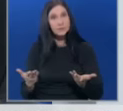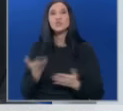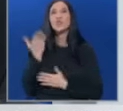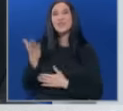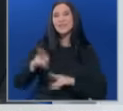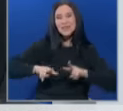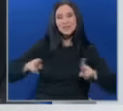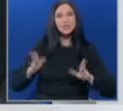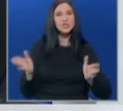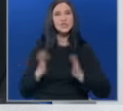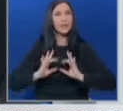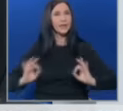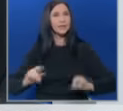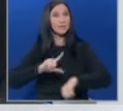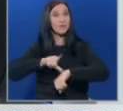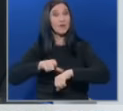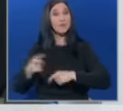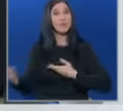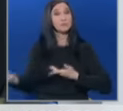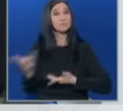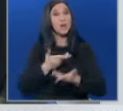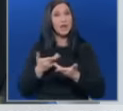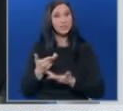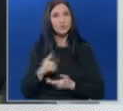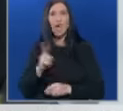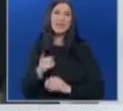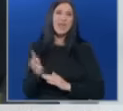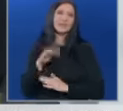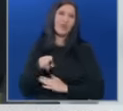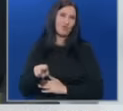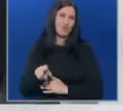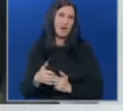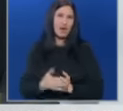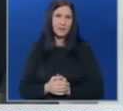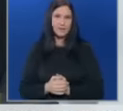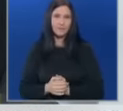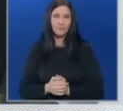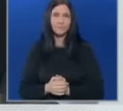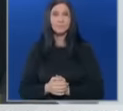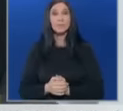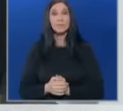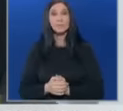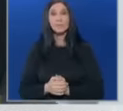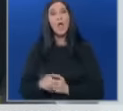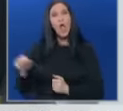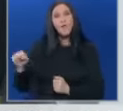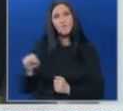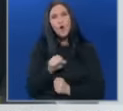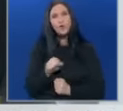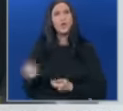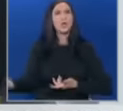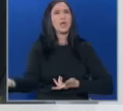тези различия станаха ясни по време на разговорите, а не след това. Водейки